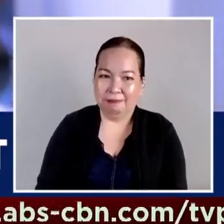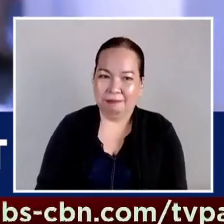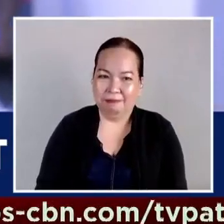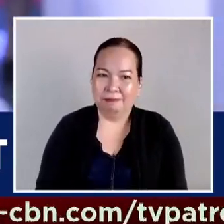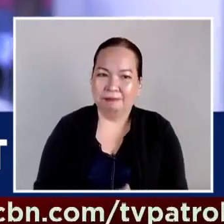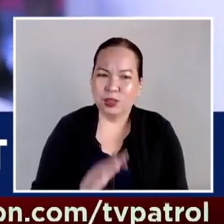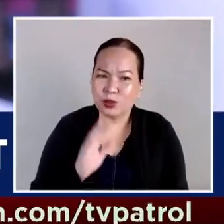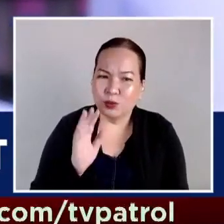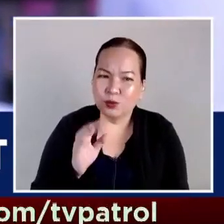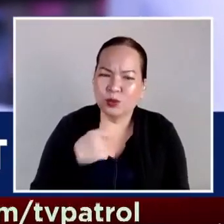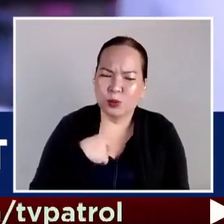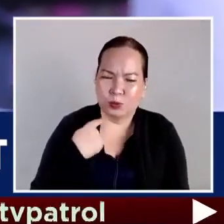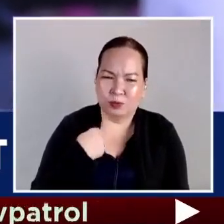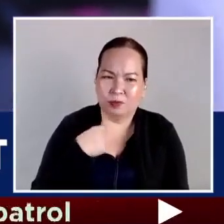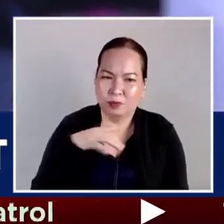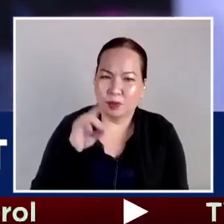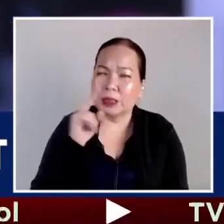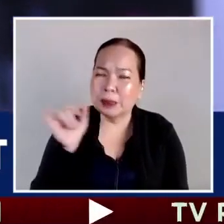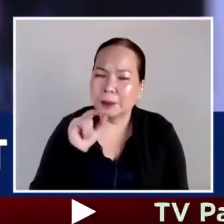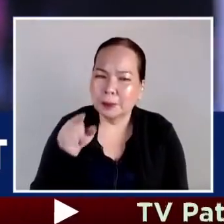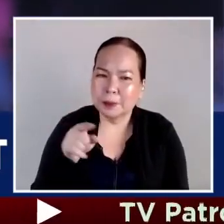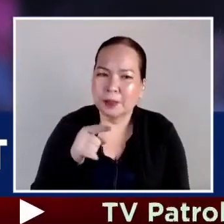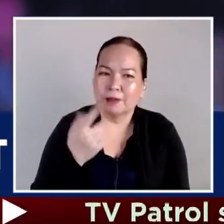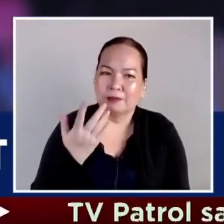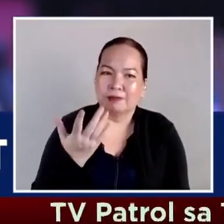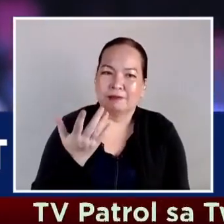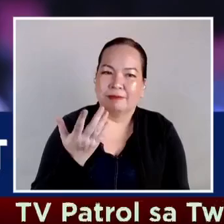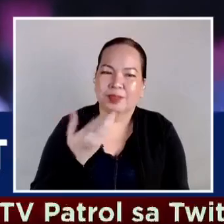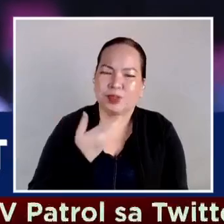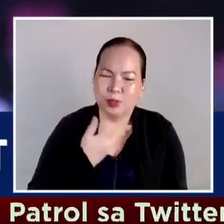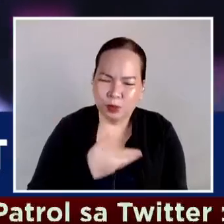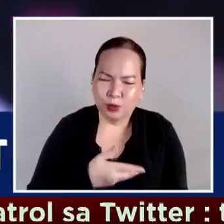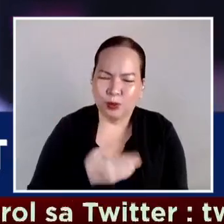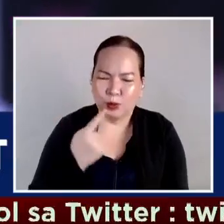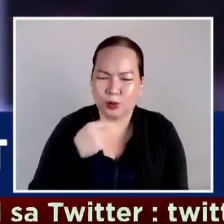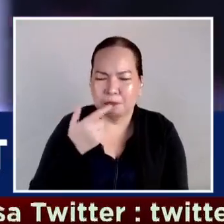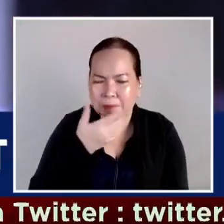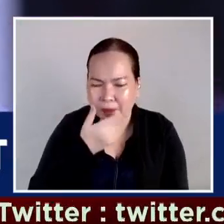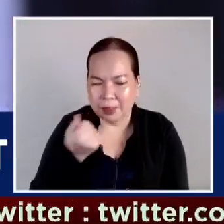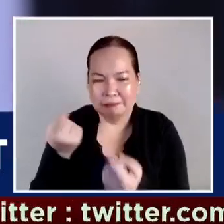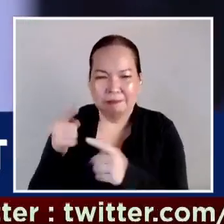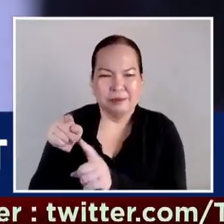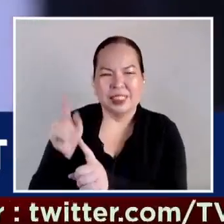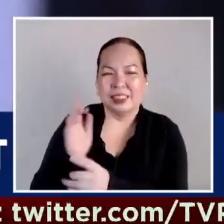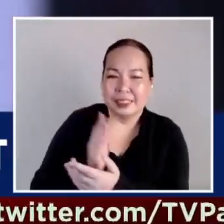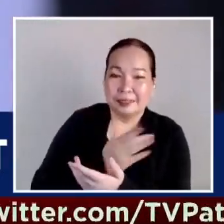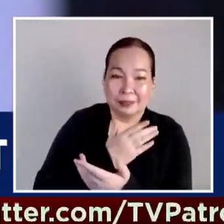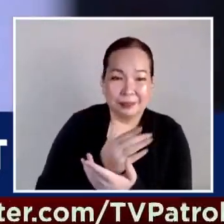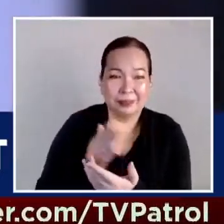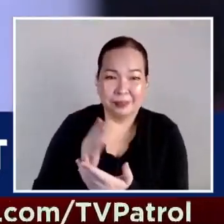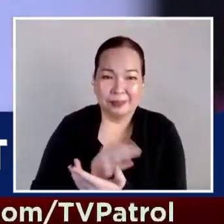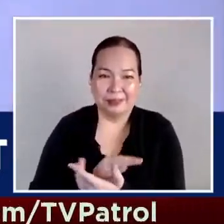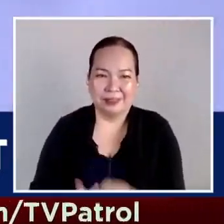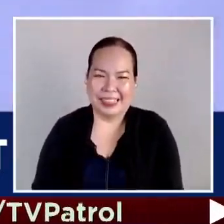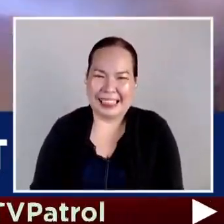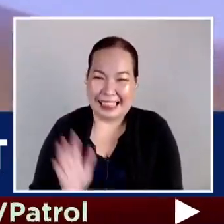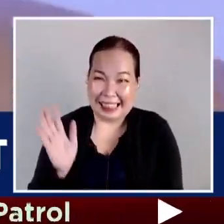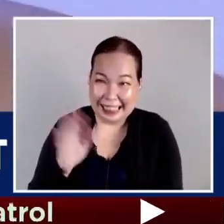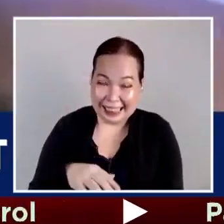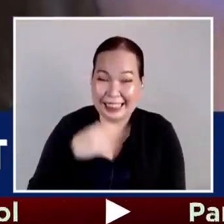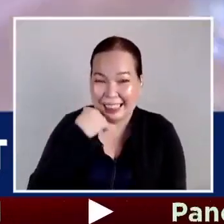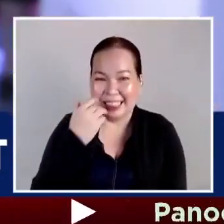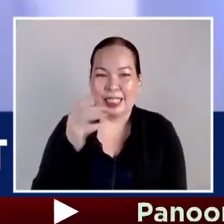I wish nothing but the best for you too. MJ